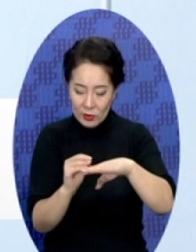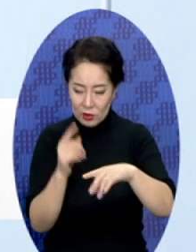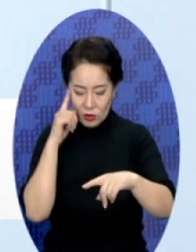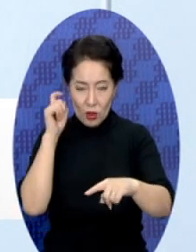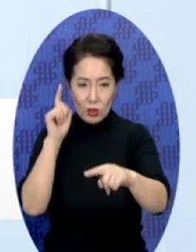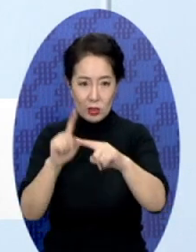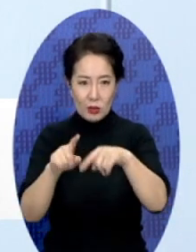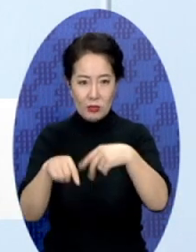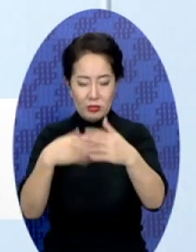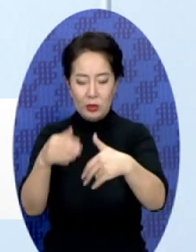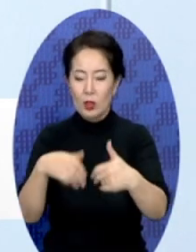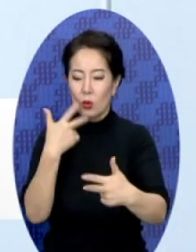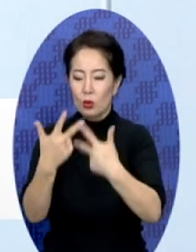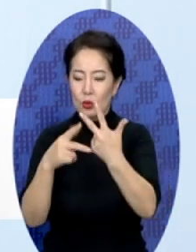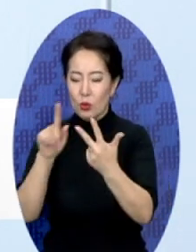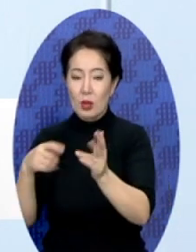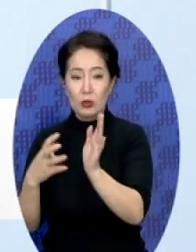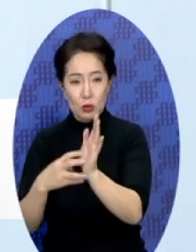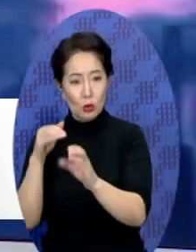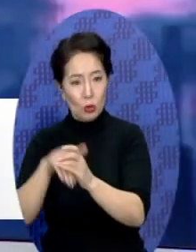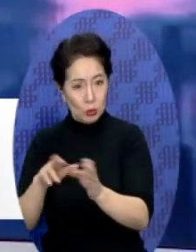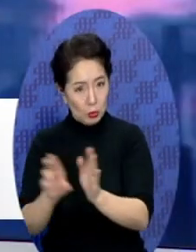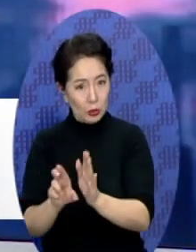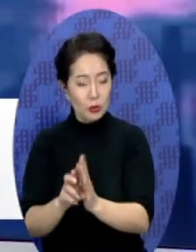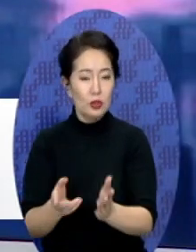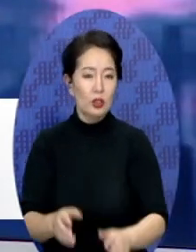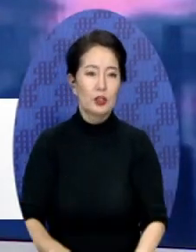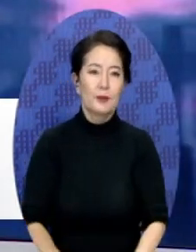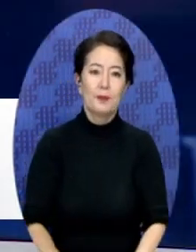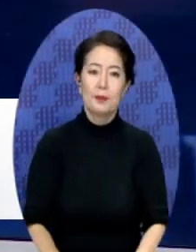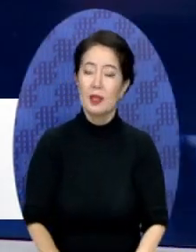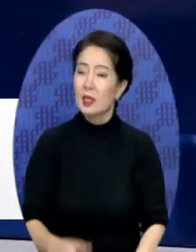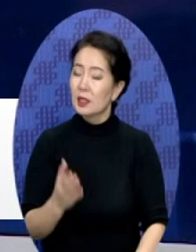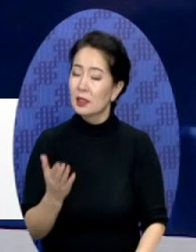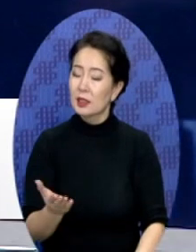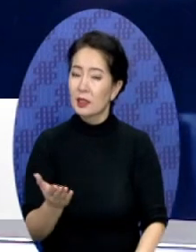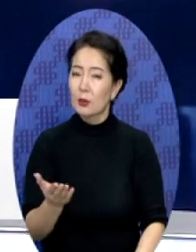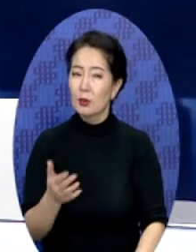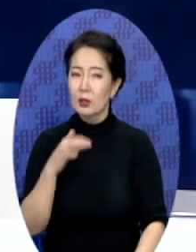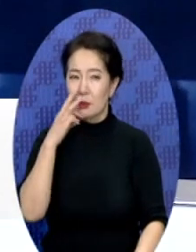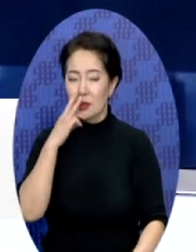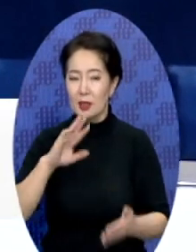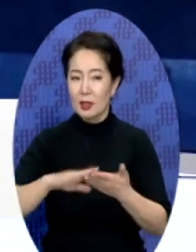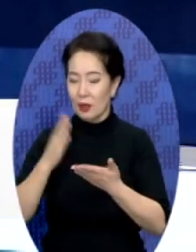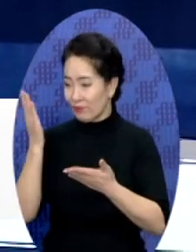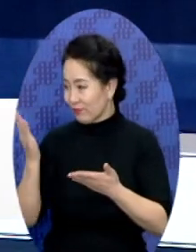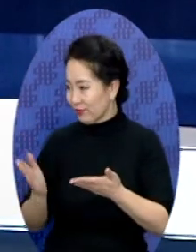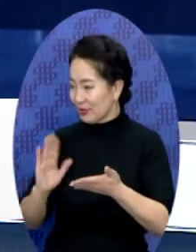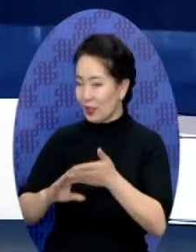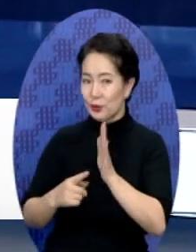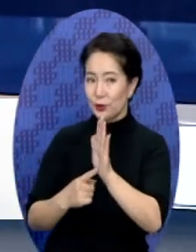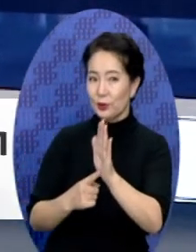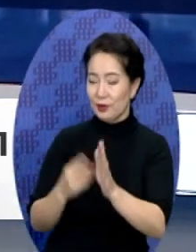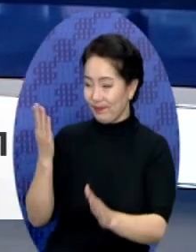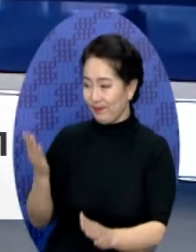бүр 33.9% болцоо байна гэсэн. За үзэгч та бүхэнтэй дэлгэрүүлж дэлгэцнээс зарим тоо баримтыг